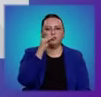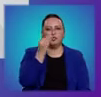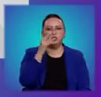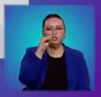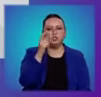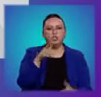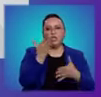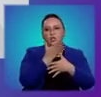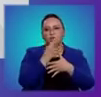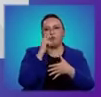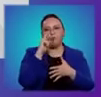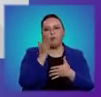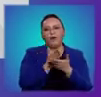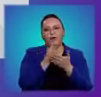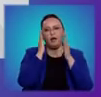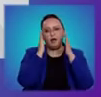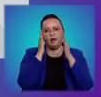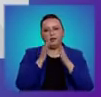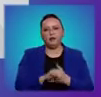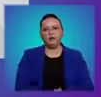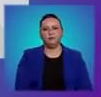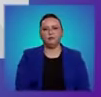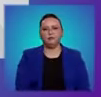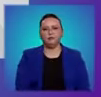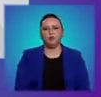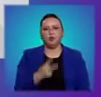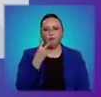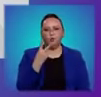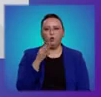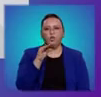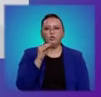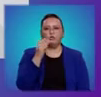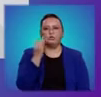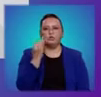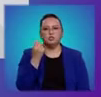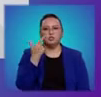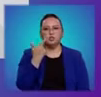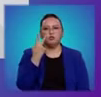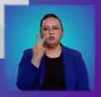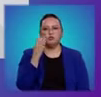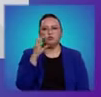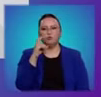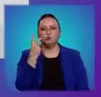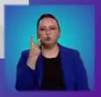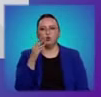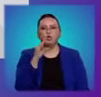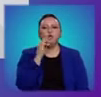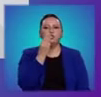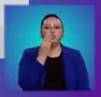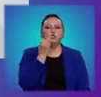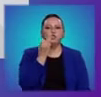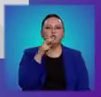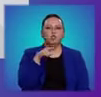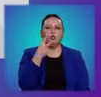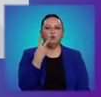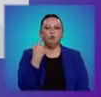сү. За, үүтэй тохиолдолд жигүсү. За, шүүтэй тохиолдолд мань шилүг